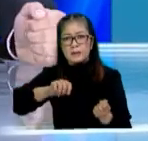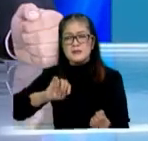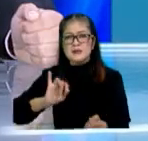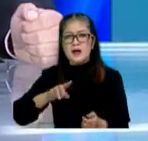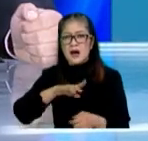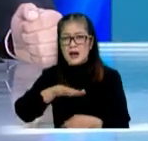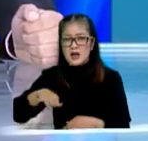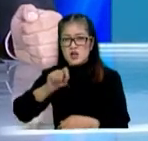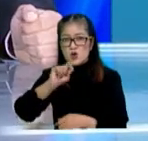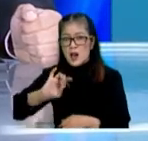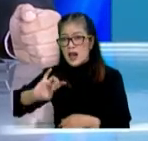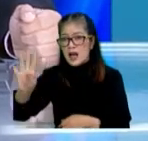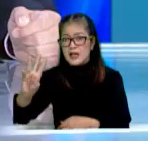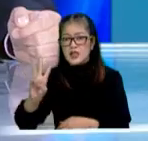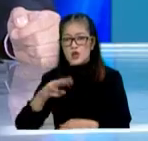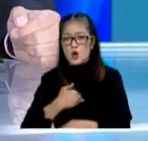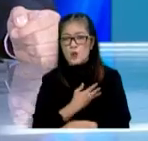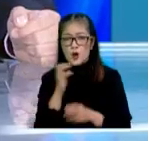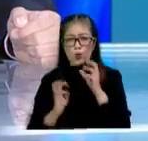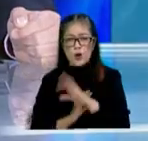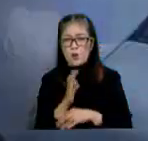bakar cukup serius di sekujur tubuh.